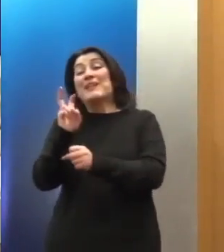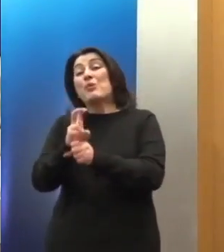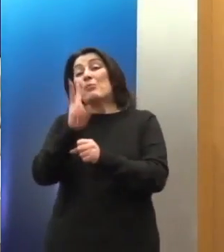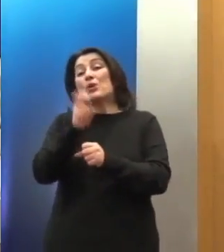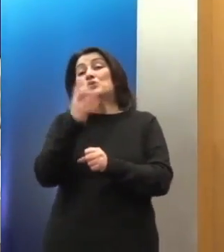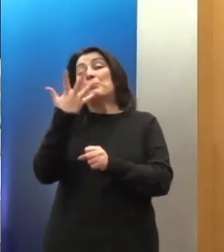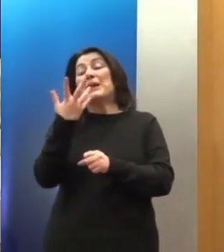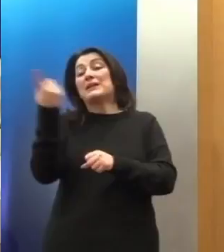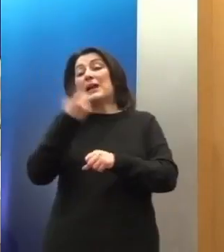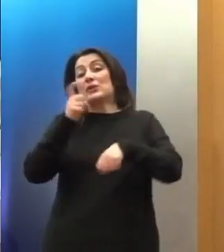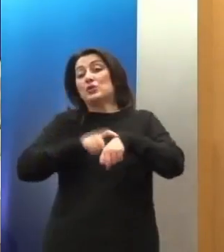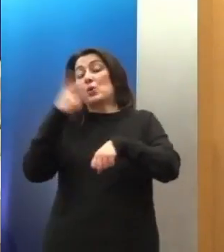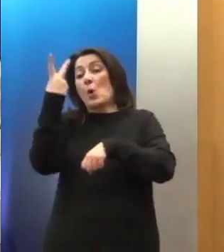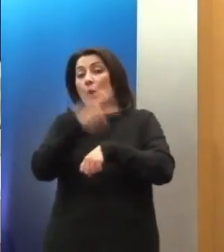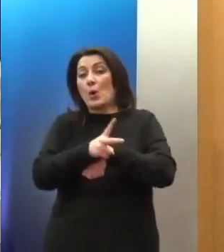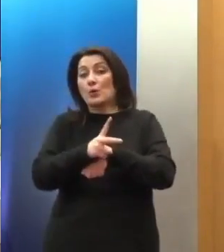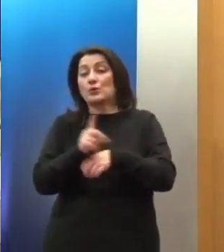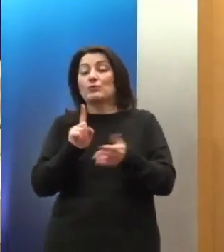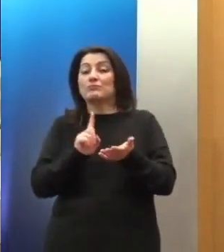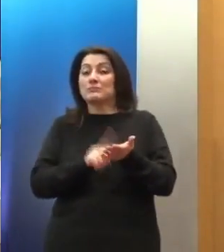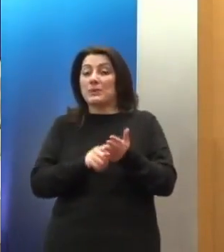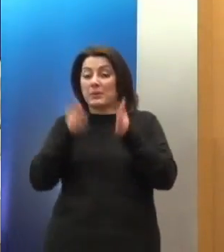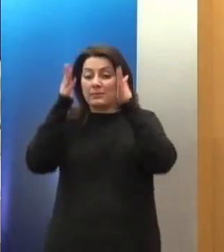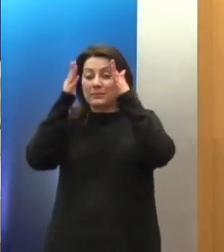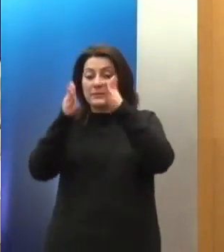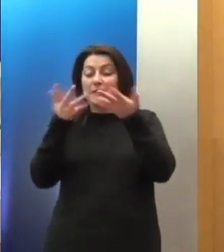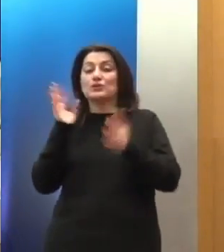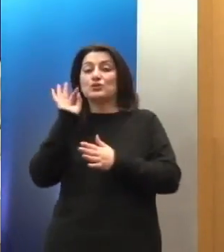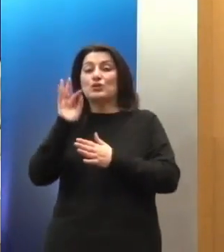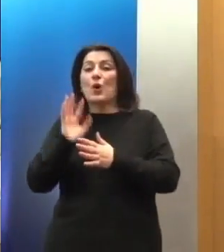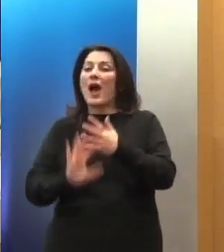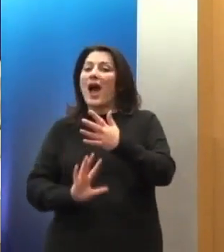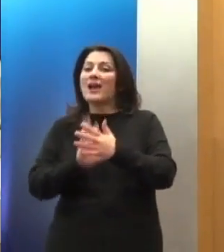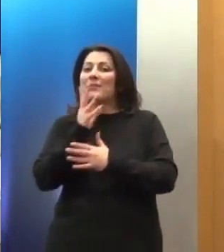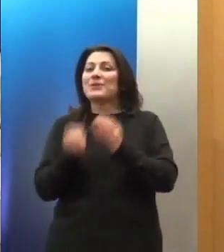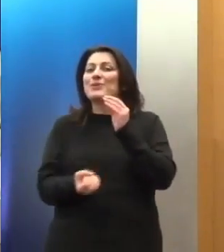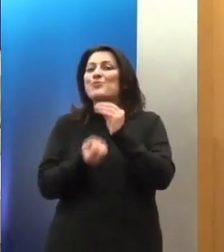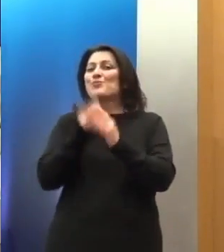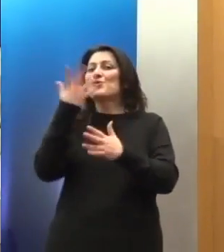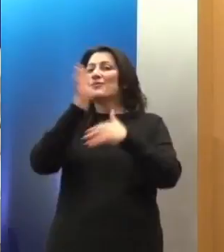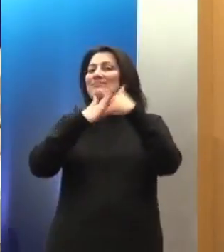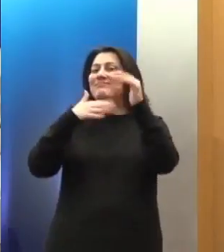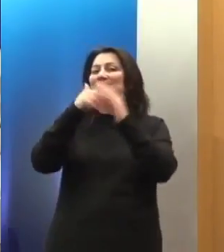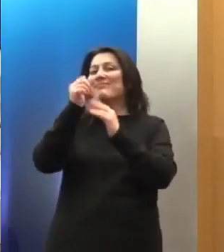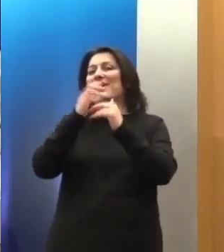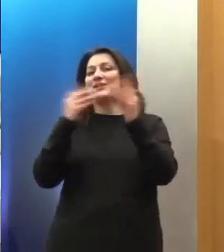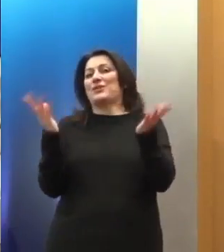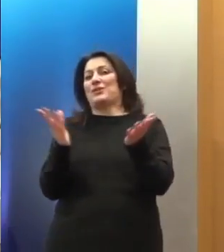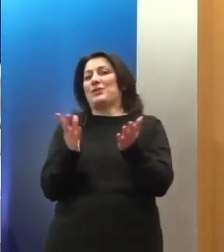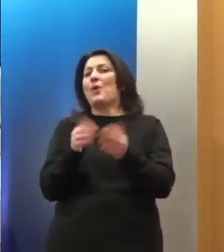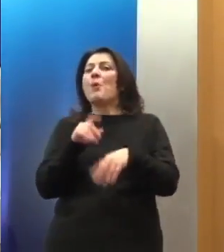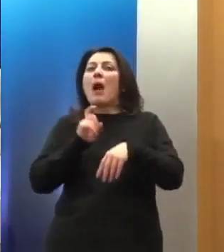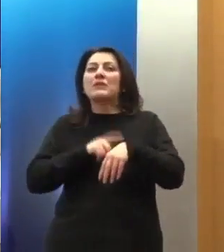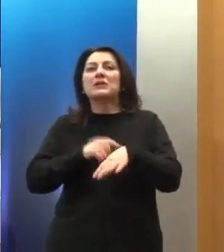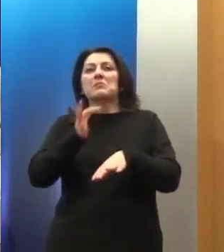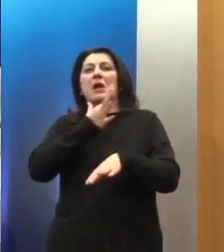του να αφιερώνεται ή σε ανάπτυξη καινούριων δεξιοτήτων για τις οποίες υπάρχει ζήτηση, ας πούμε, στην αγορά